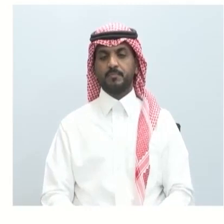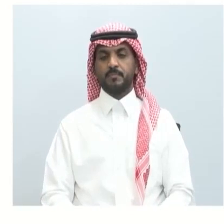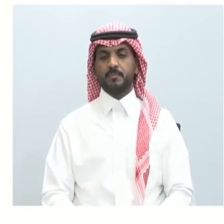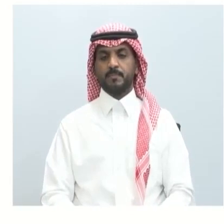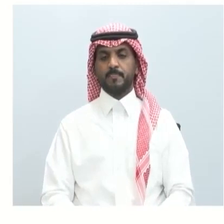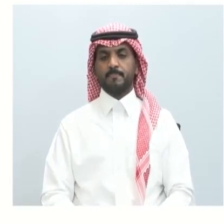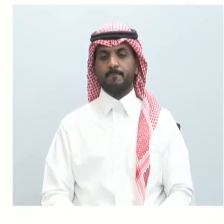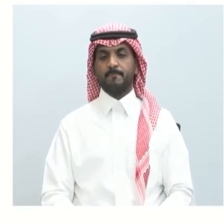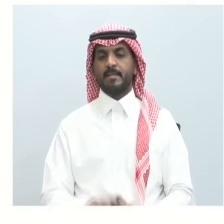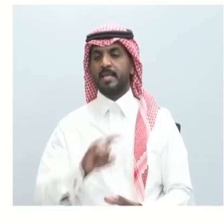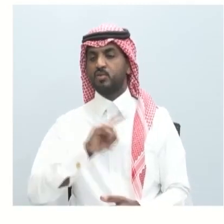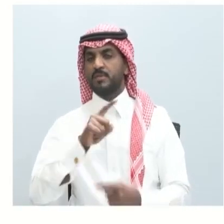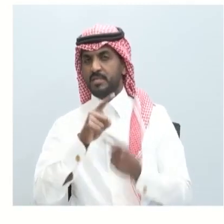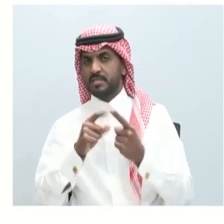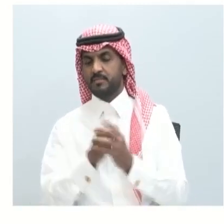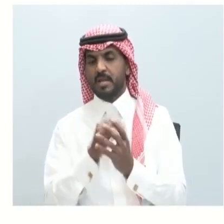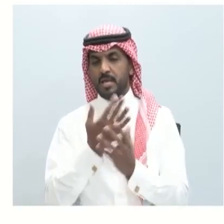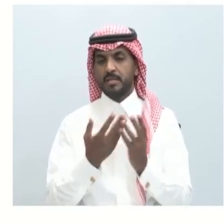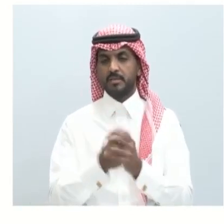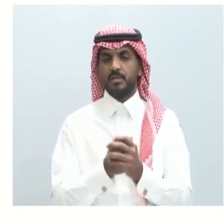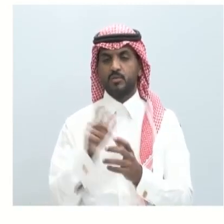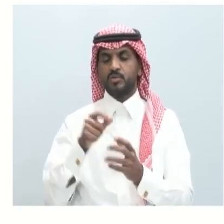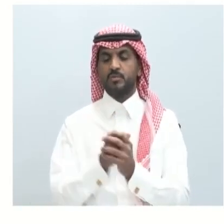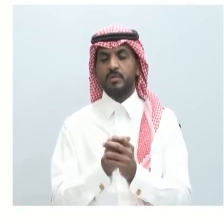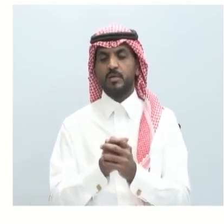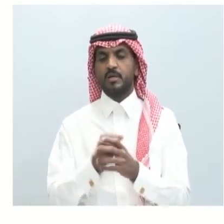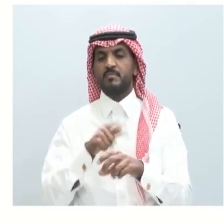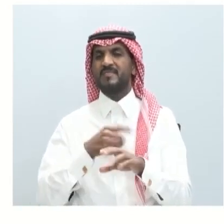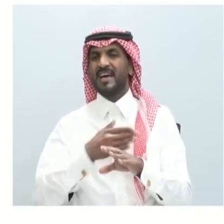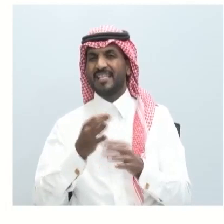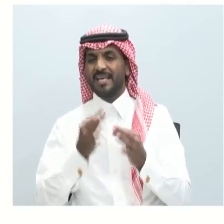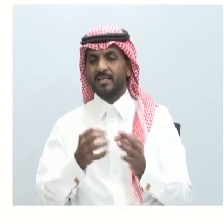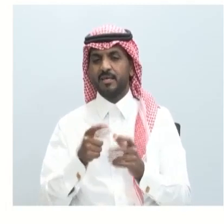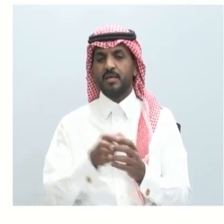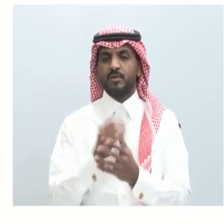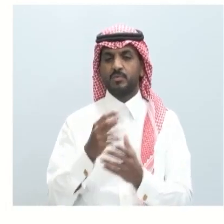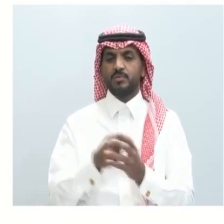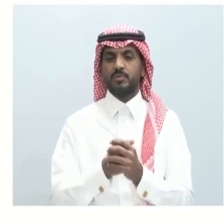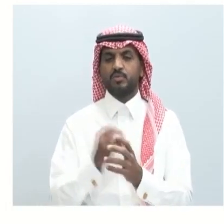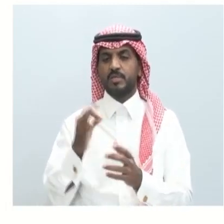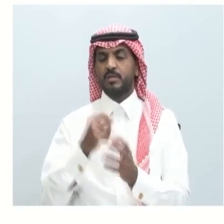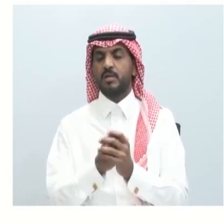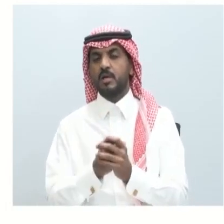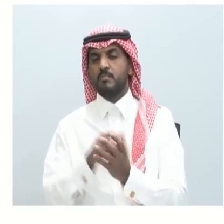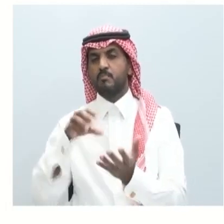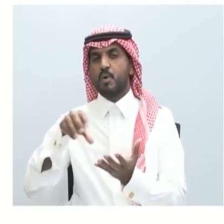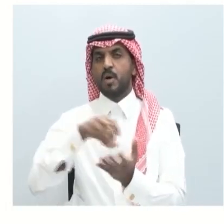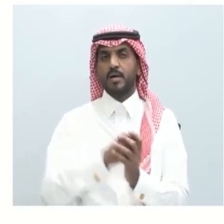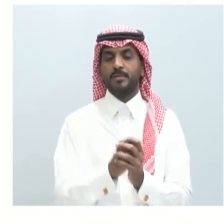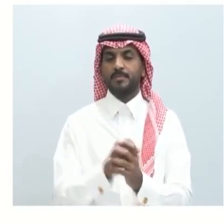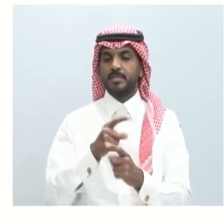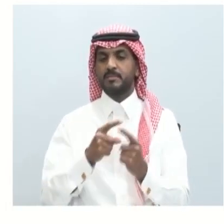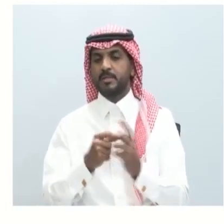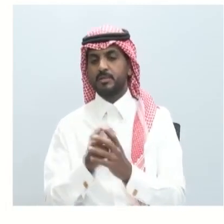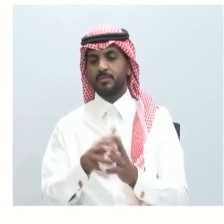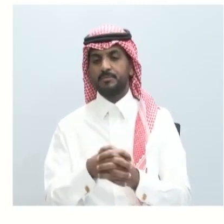الكروموسوميه لا تمثل نسب الخري او خريطه الكروموسوم المسافات الحقيقيه على الكروموسوم ولكنها تمثل المواقع النسبيه للجينات